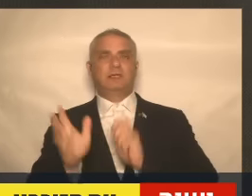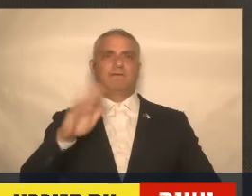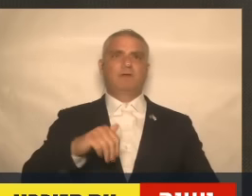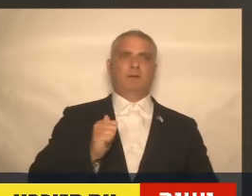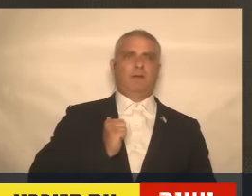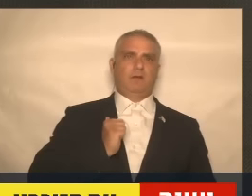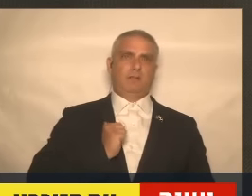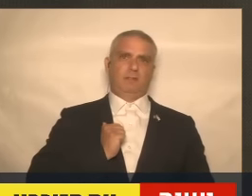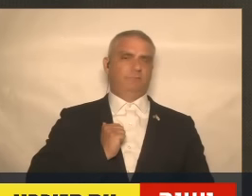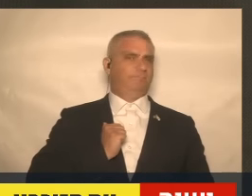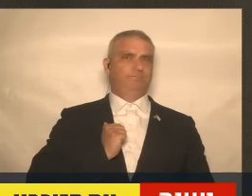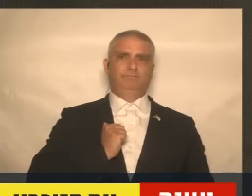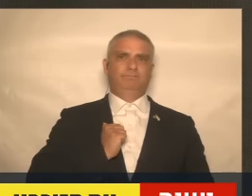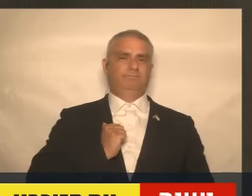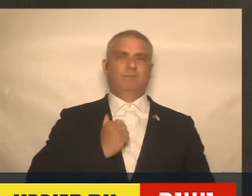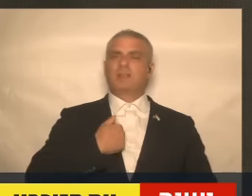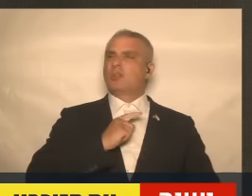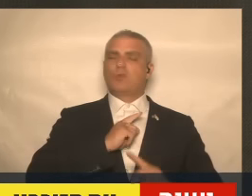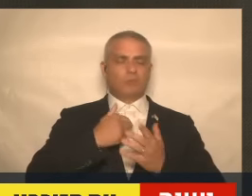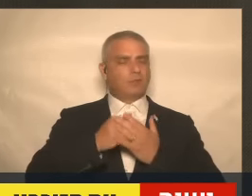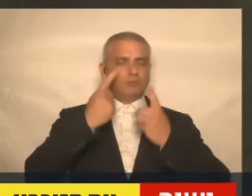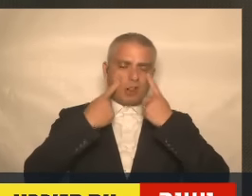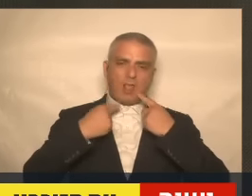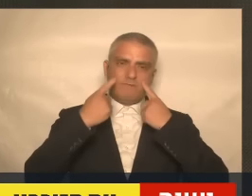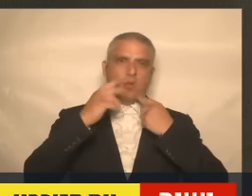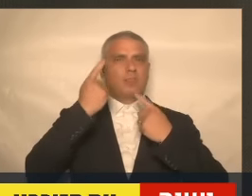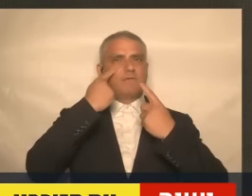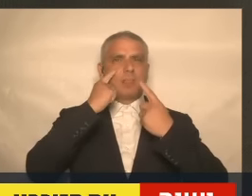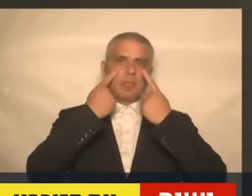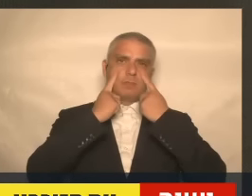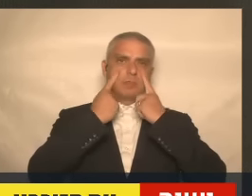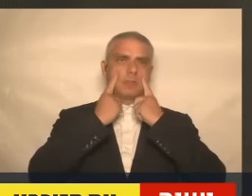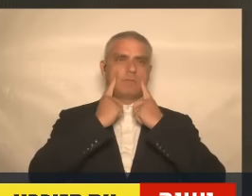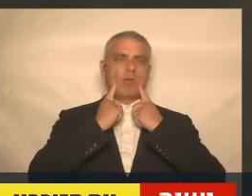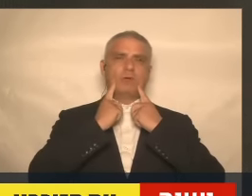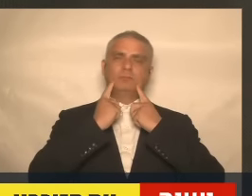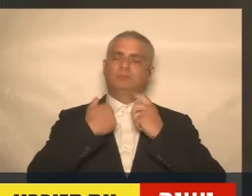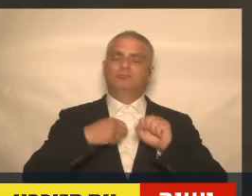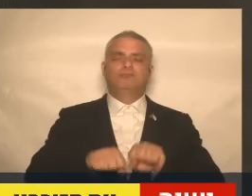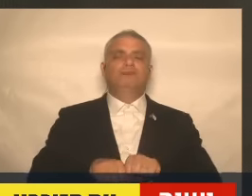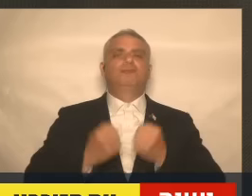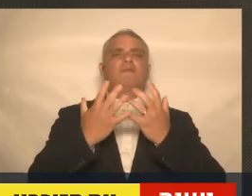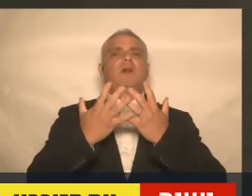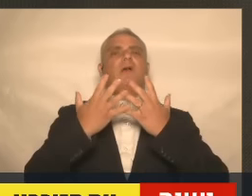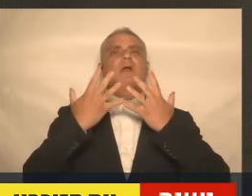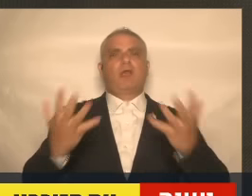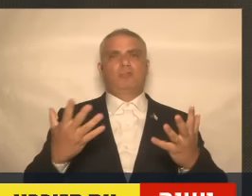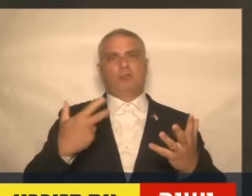וחיילים. לא נמנע קולנו מבכי ועינינו מדמעה, שבר גדול